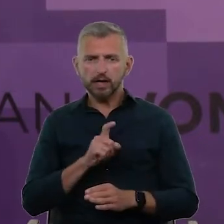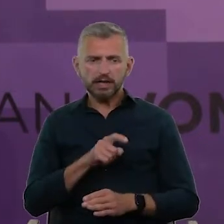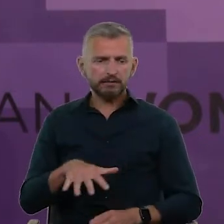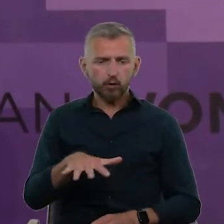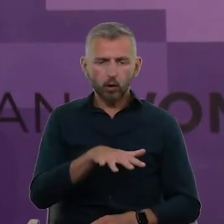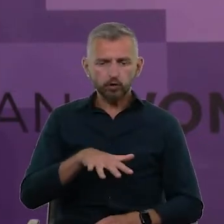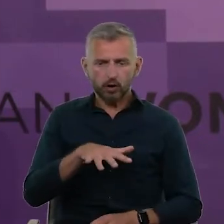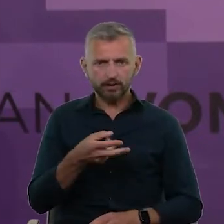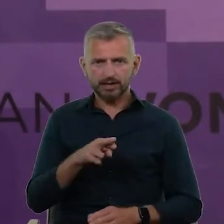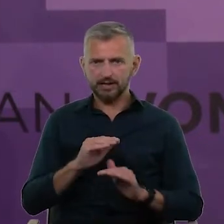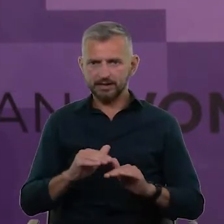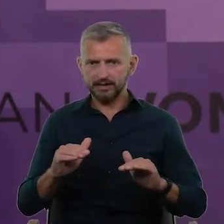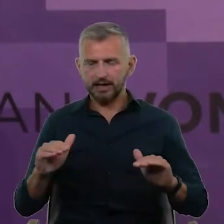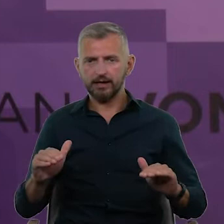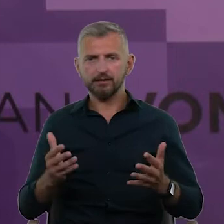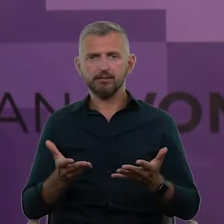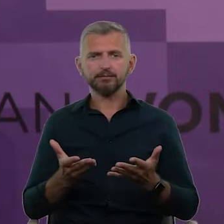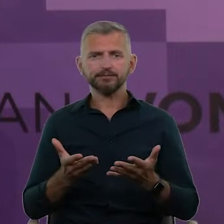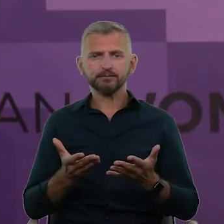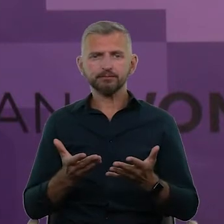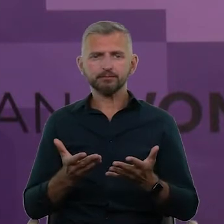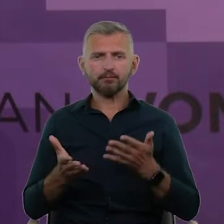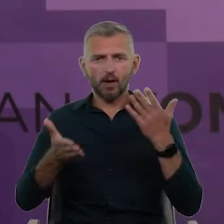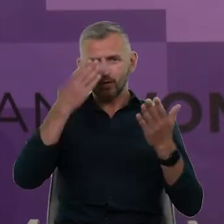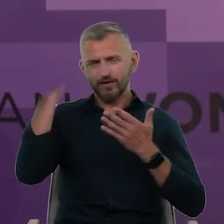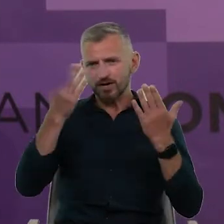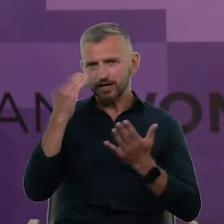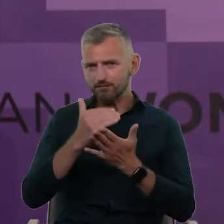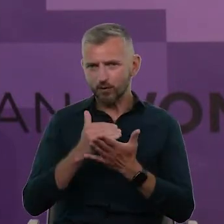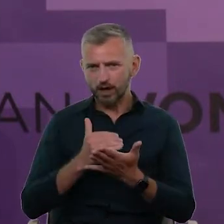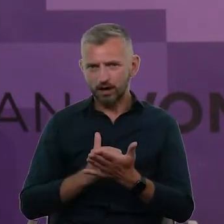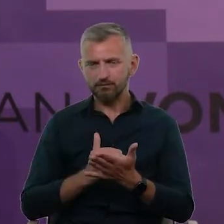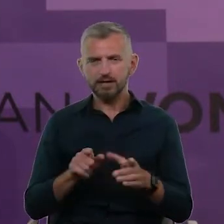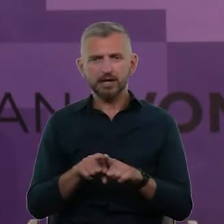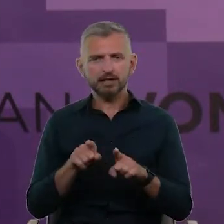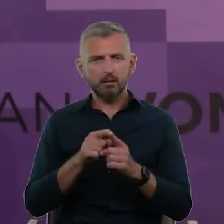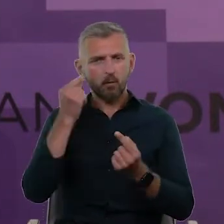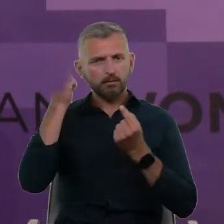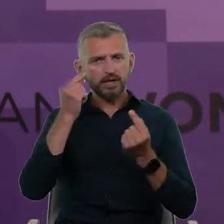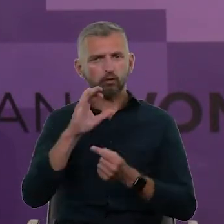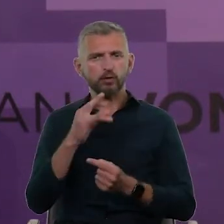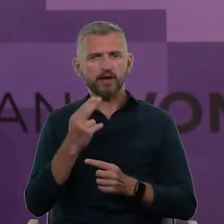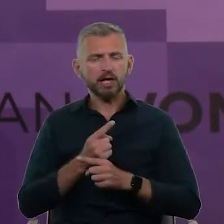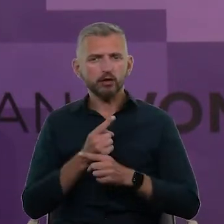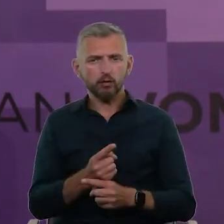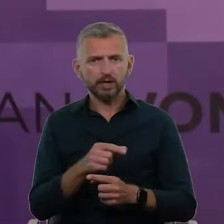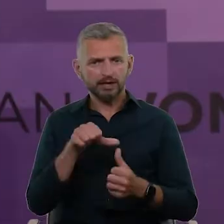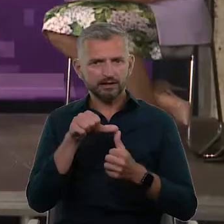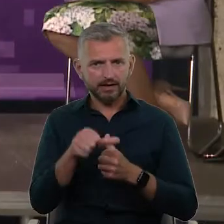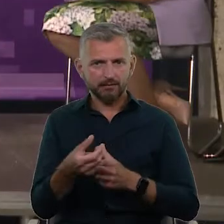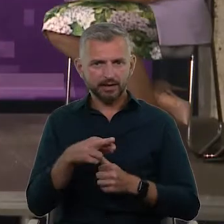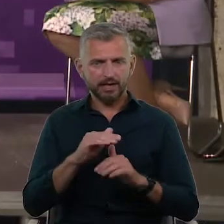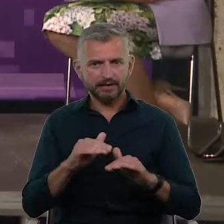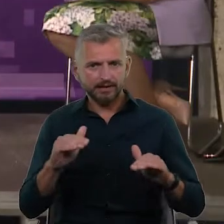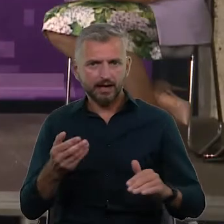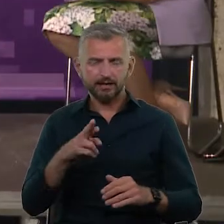дітей, де йде і розважальні програми, але так само психосоціальний супровід саме для дітей, а так само